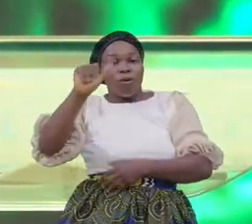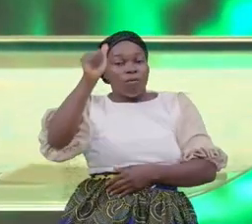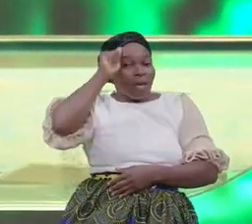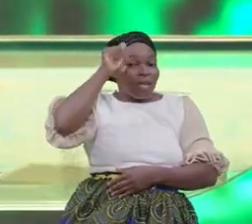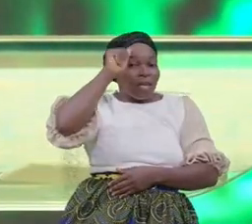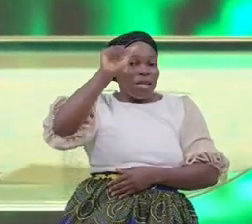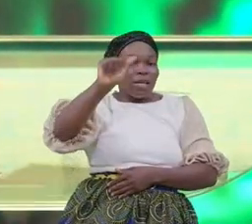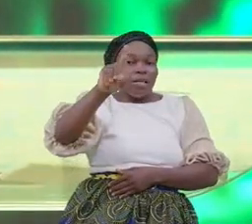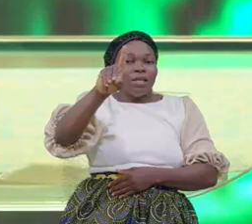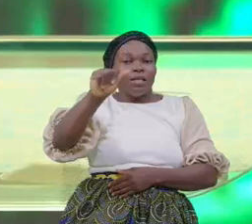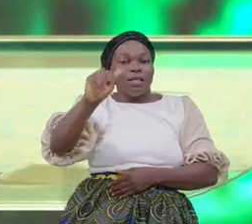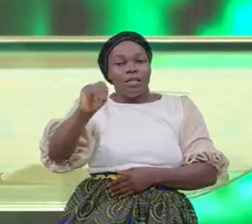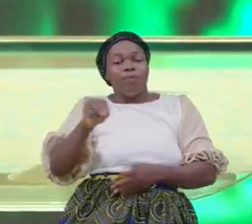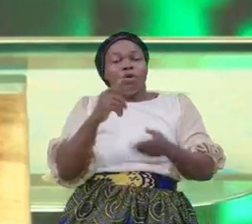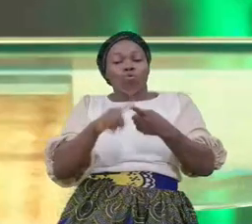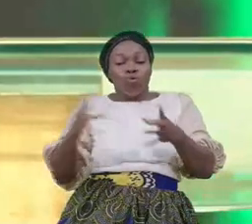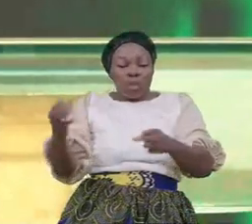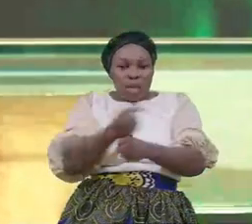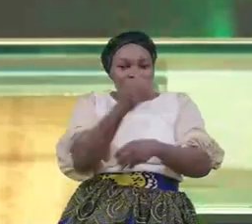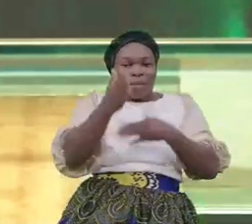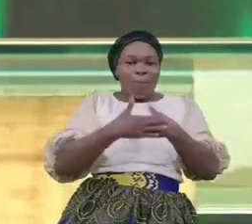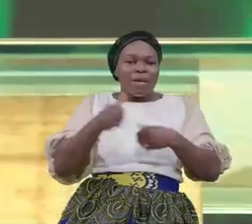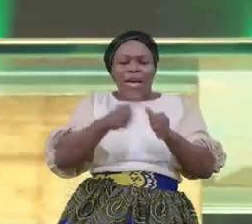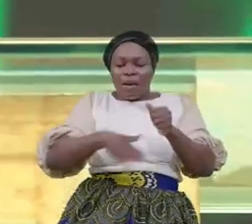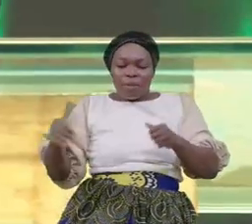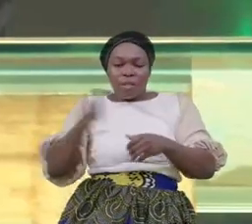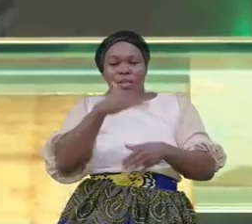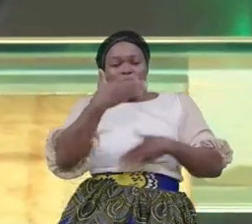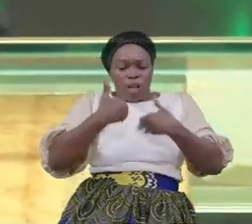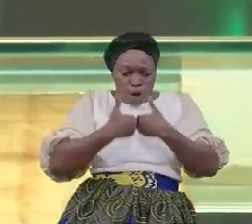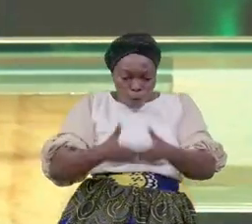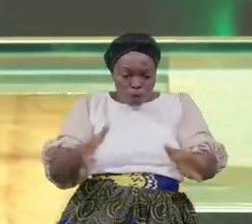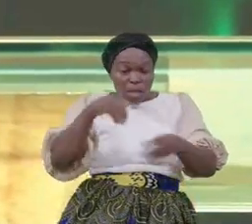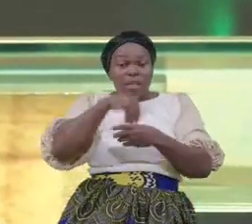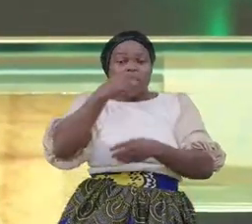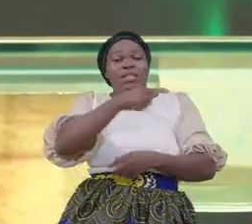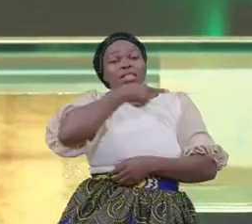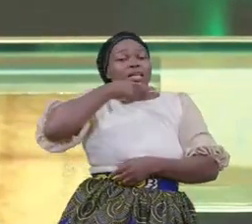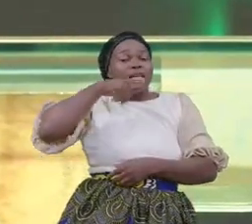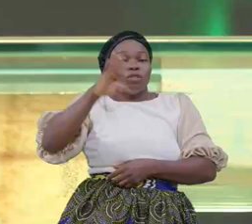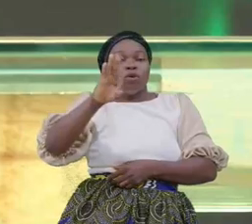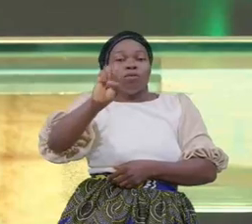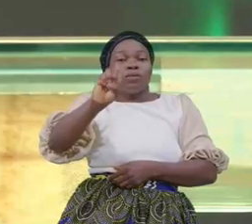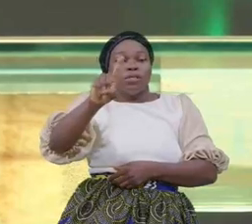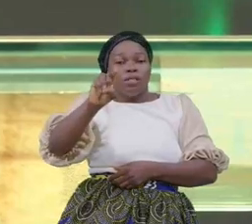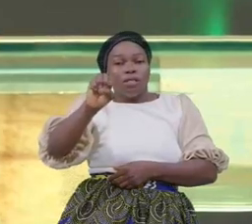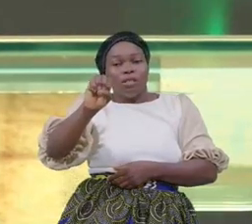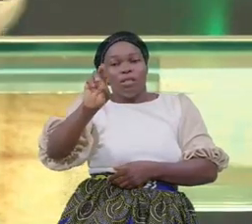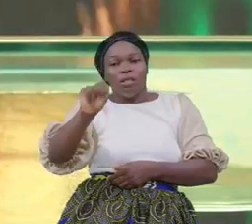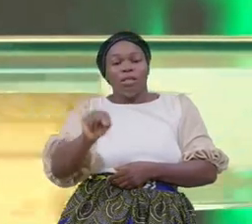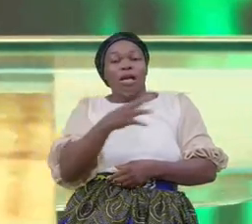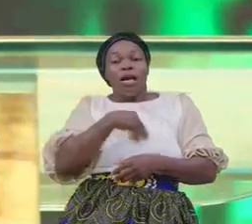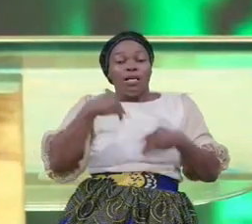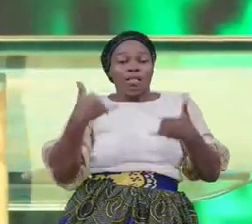tout ce qu'ils ont perdu dans le jardin d'Éden. Et avant qu'il ne vienne ici, c'était réglé au ciel.